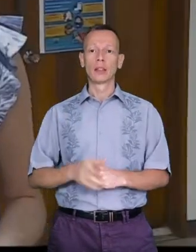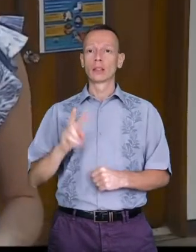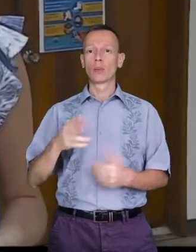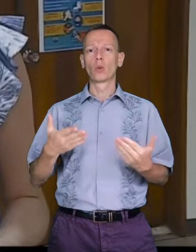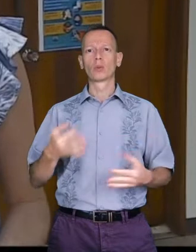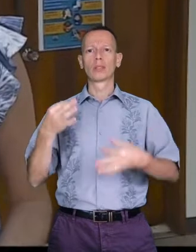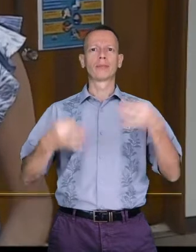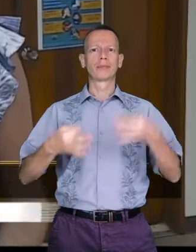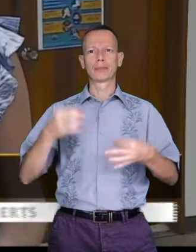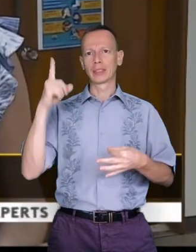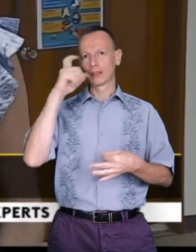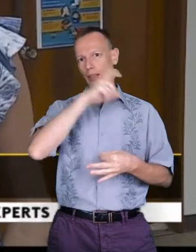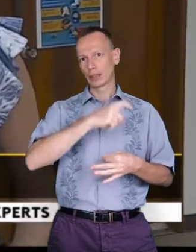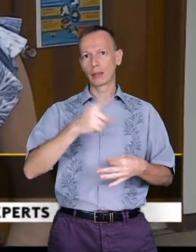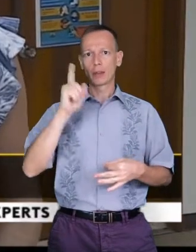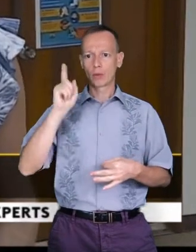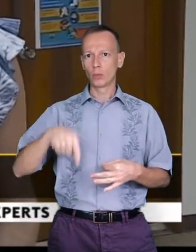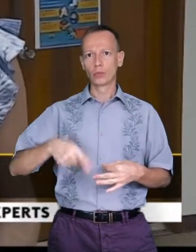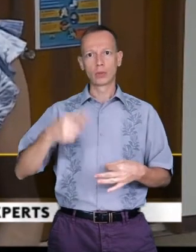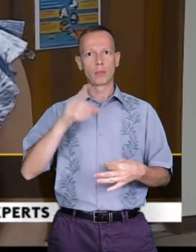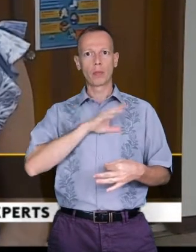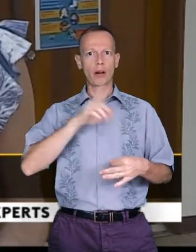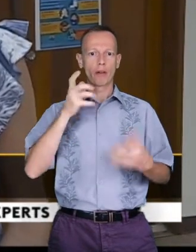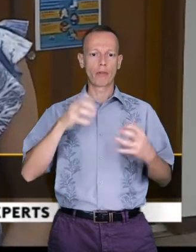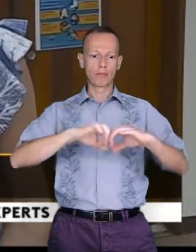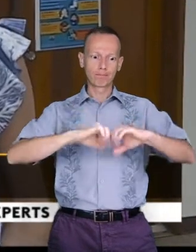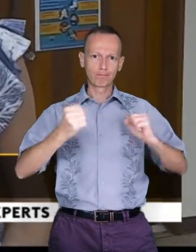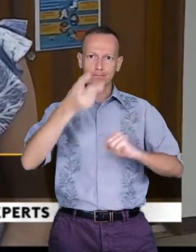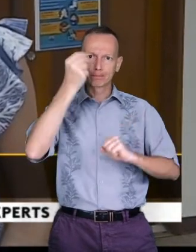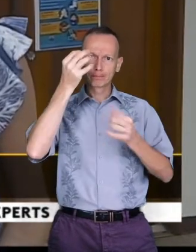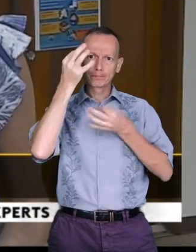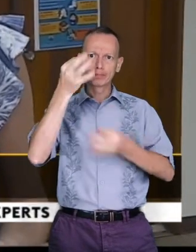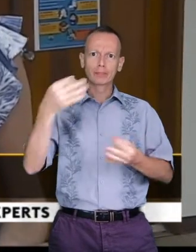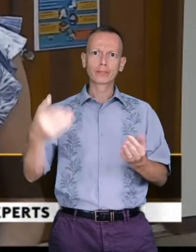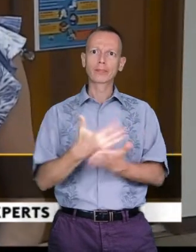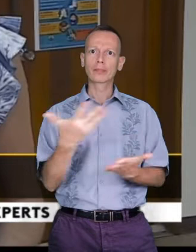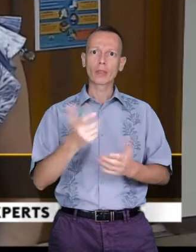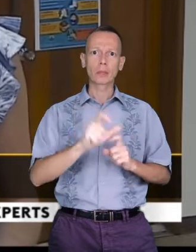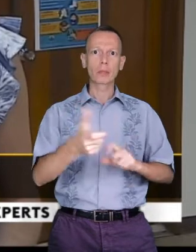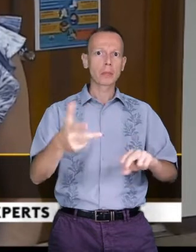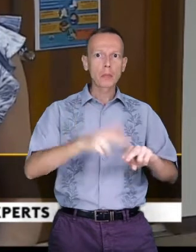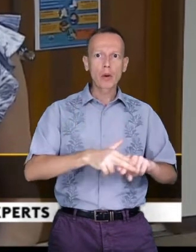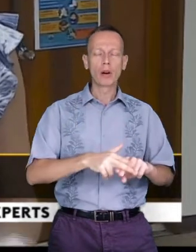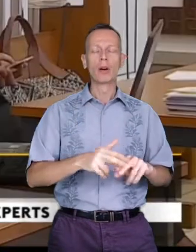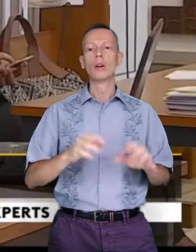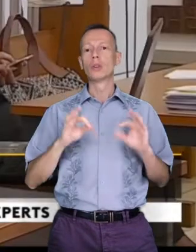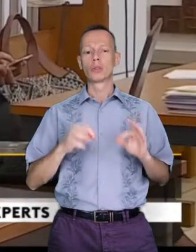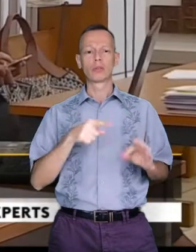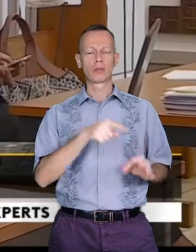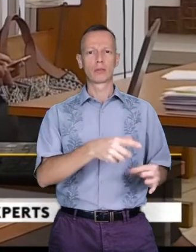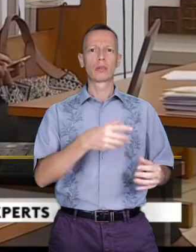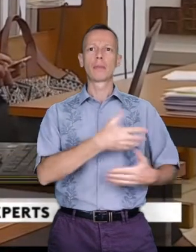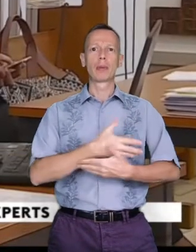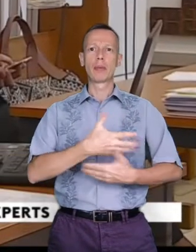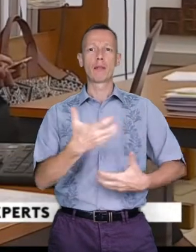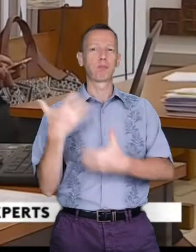Une audience difficile mais nécessaire pour comprendre les causes exactes du décès. Et les deux experts sont formels. Le bébé a